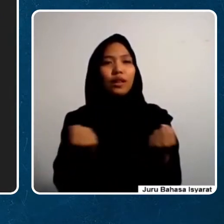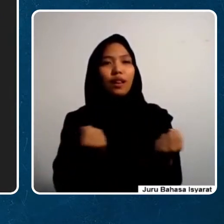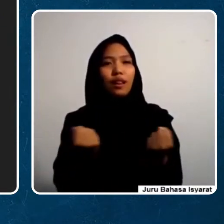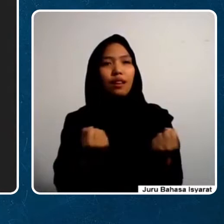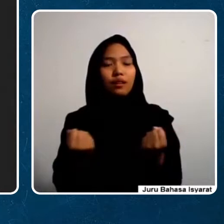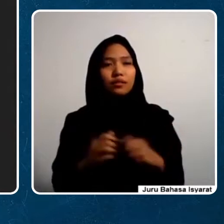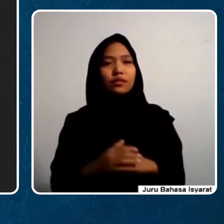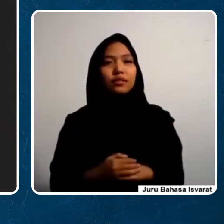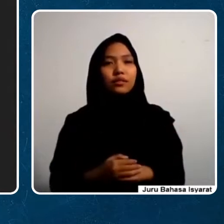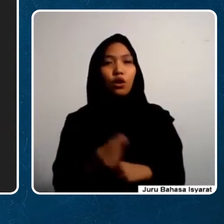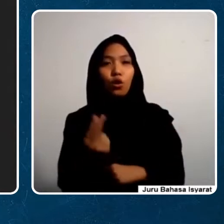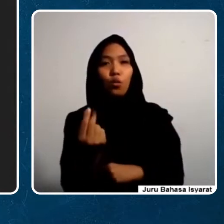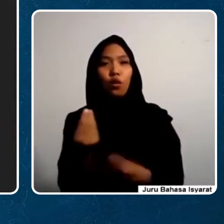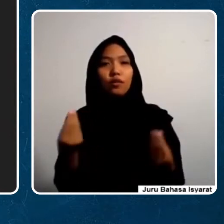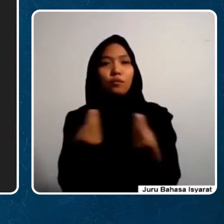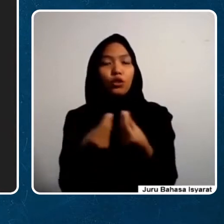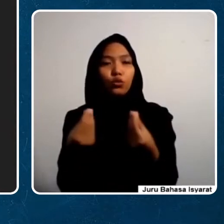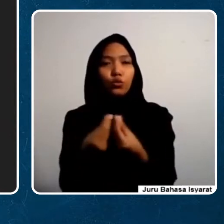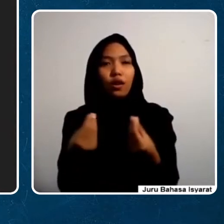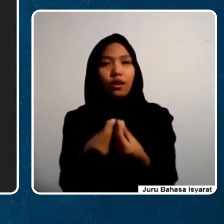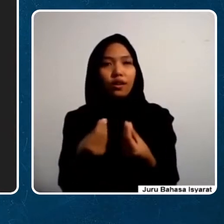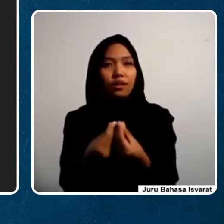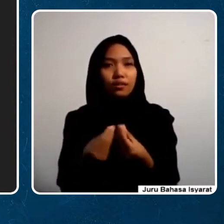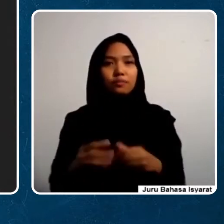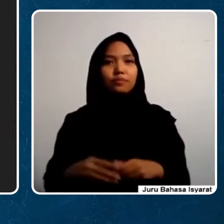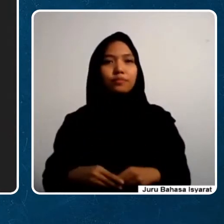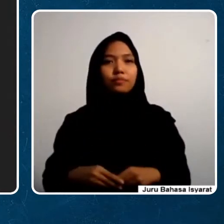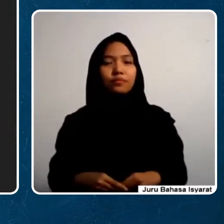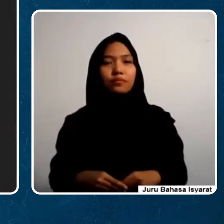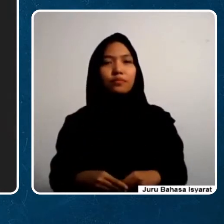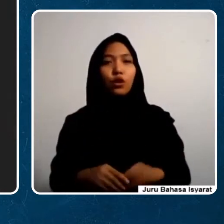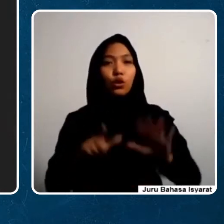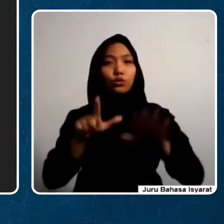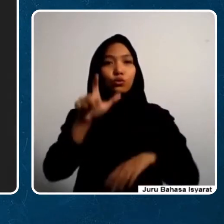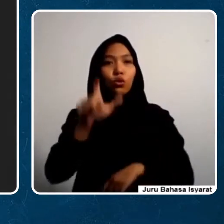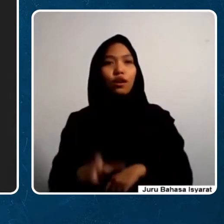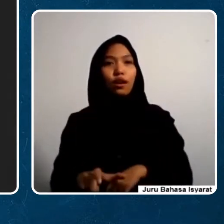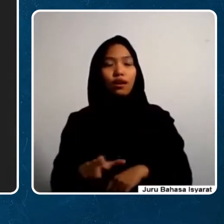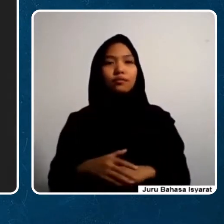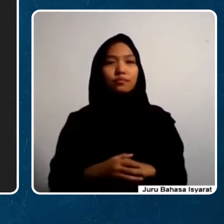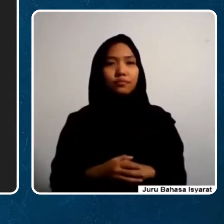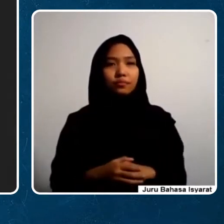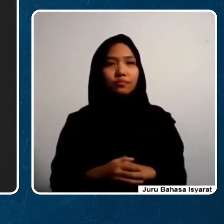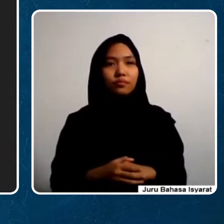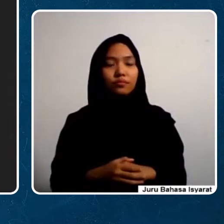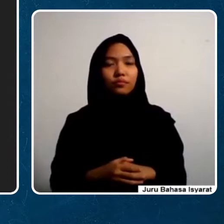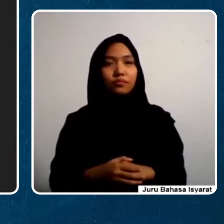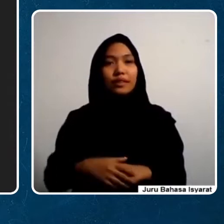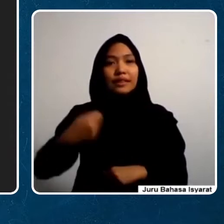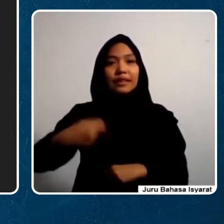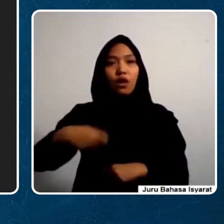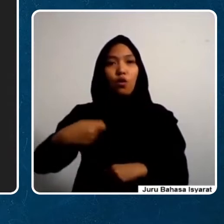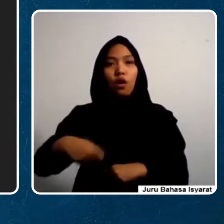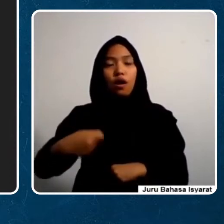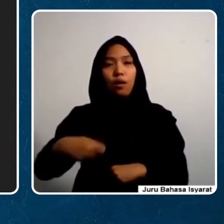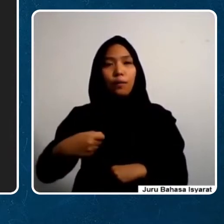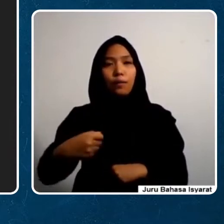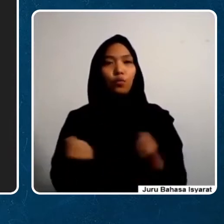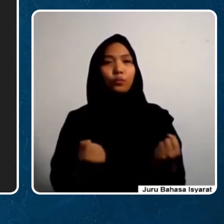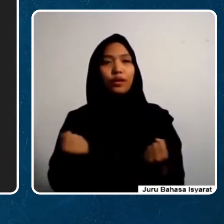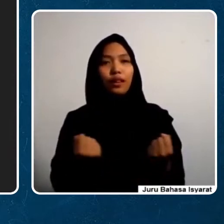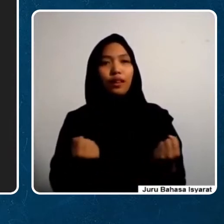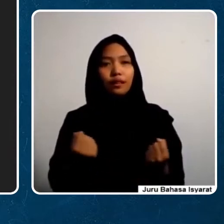uangnya patungan jadi bertujuh gitu. Kemudian kita sewa mobil. Nah nanti kita ada teman dari tuli yang bisa